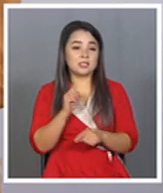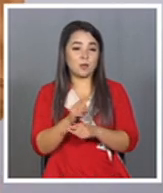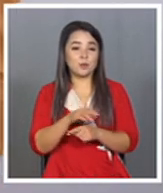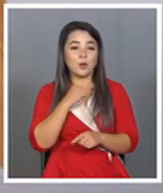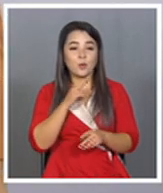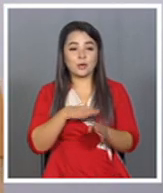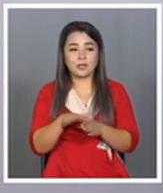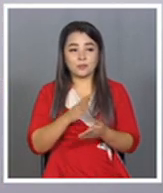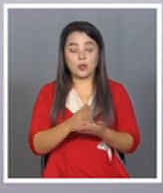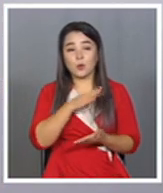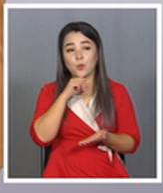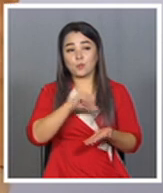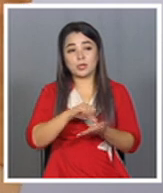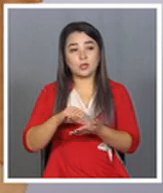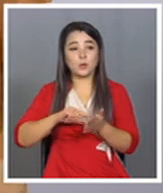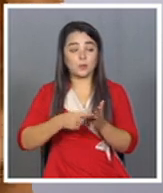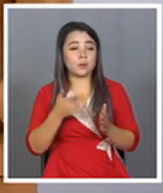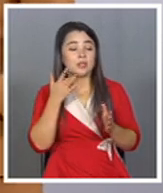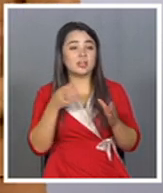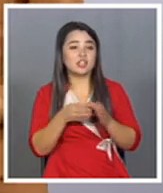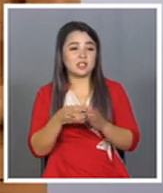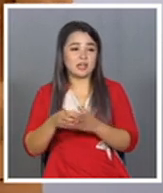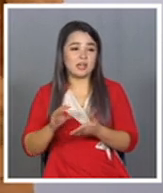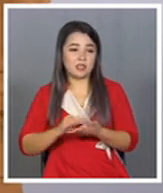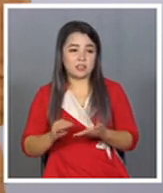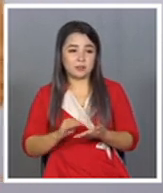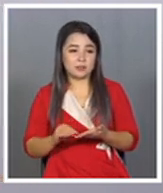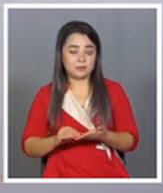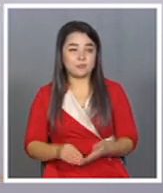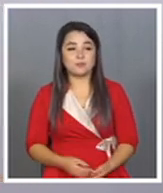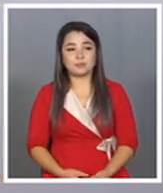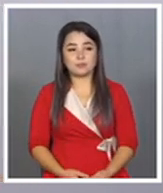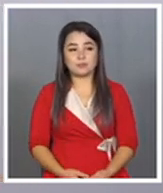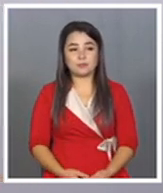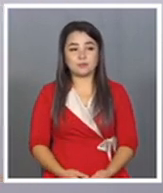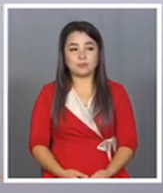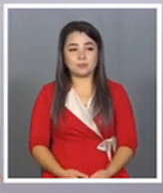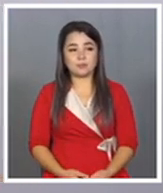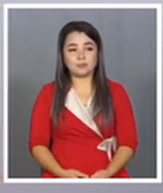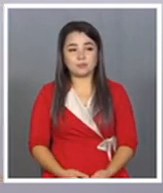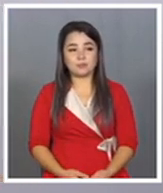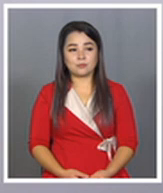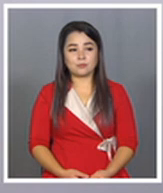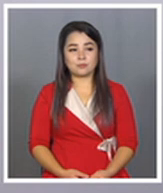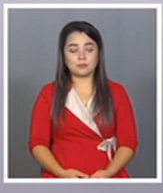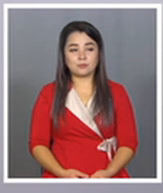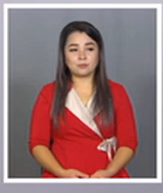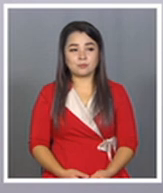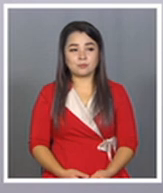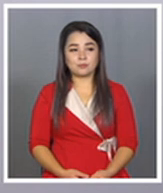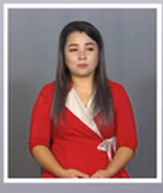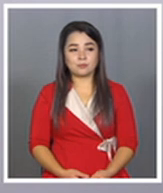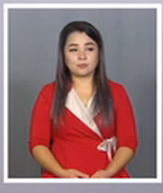орындайық. Көп мүшені көбейткіштерге жіктеңіздер. Берілгені 3x көбейтілген 6 азайтылған